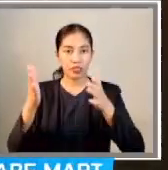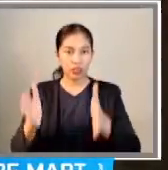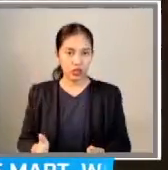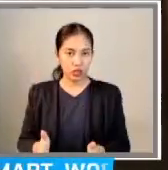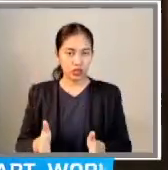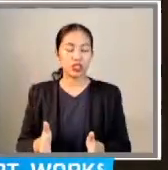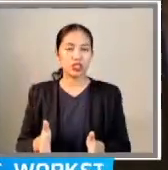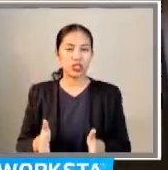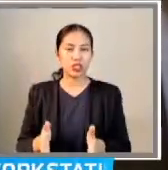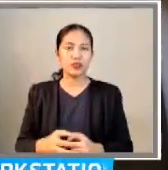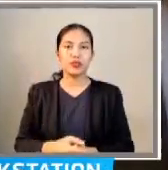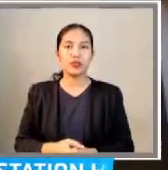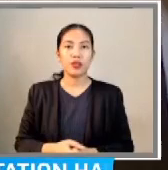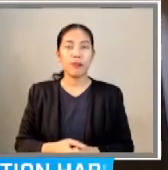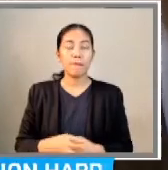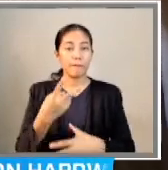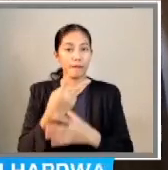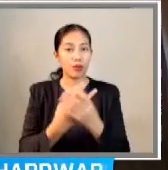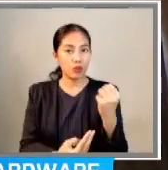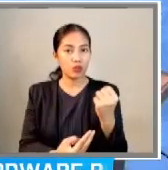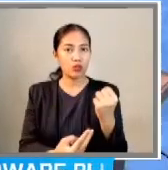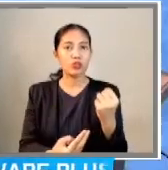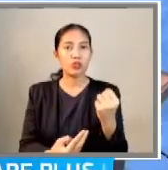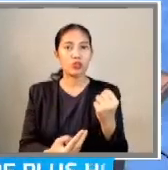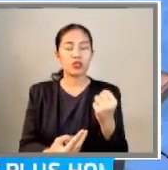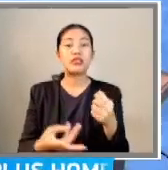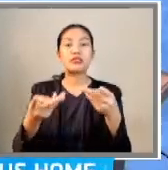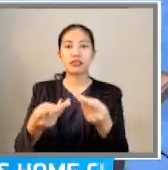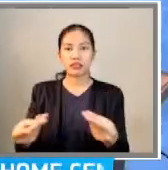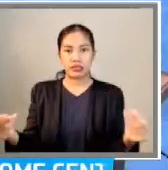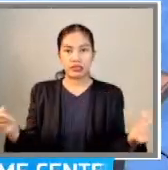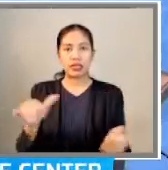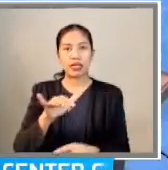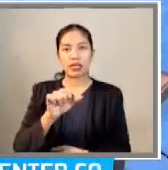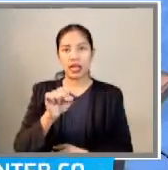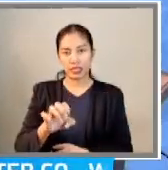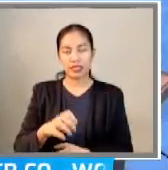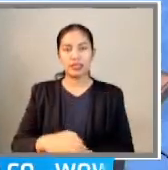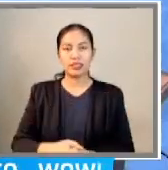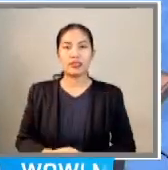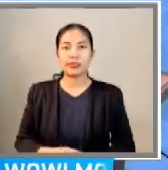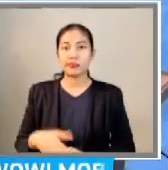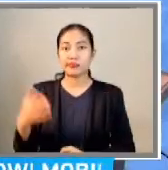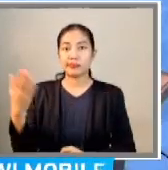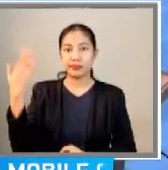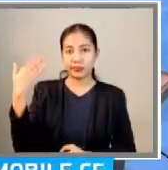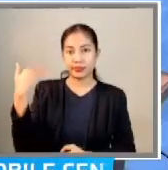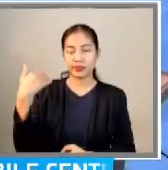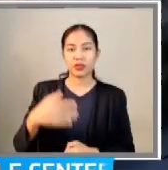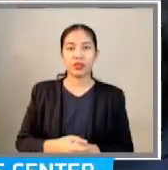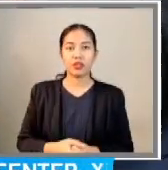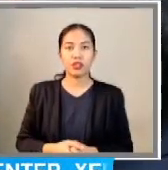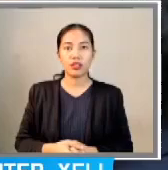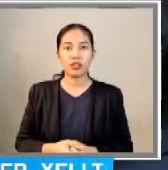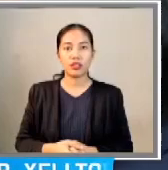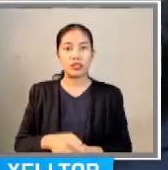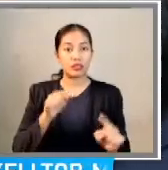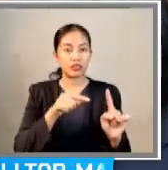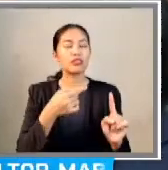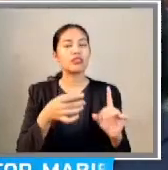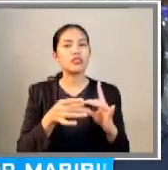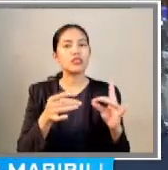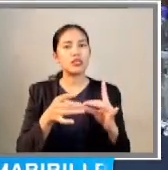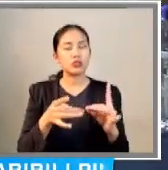na pareho ring inabsuelto ng palasyo. Dati nang sinabi ni Serafica na umalis siya bilang tagapangasiwa